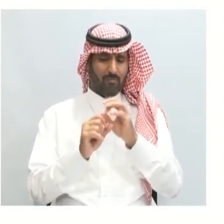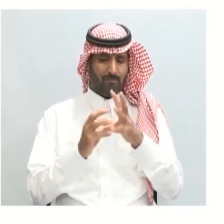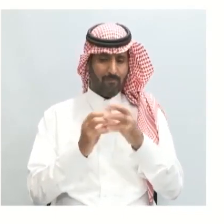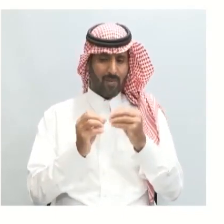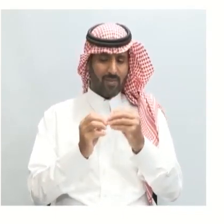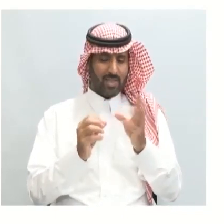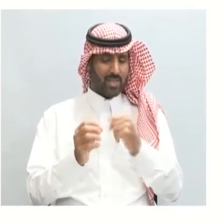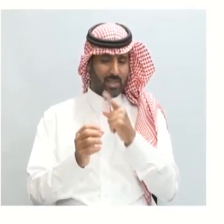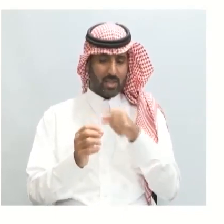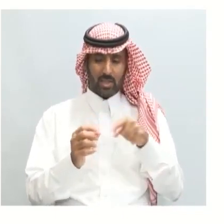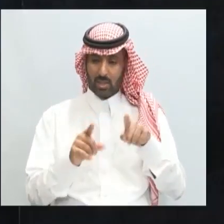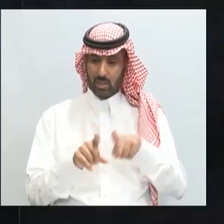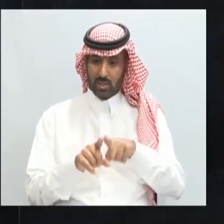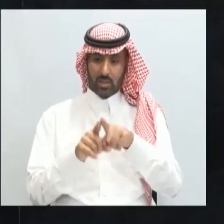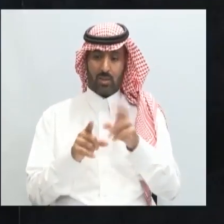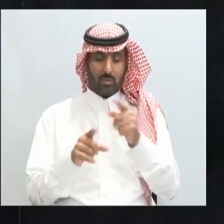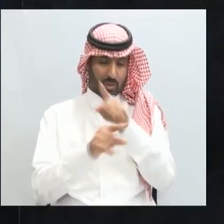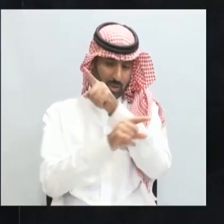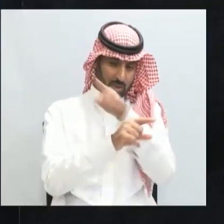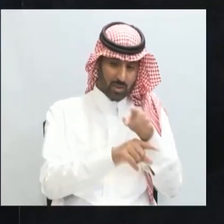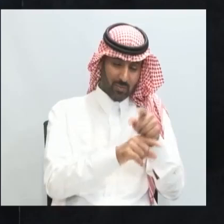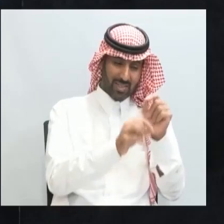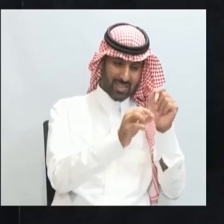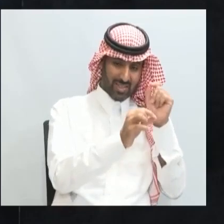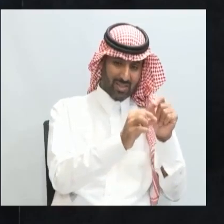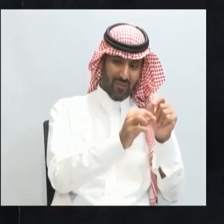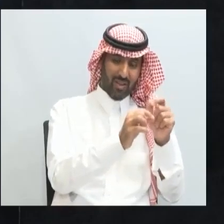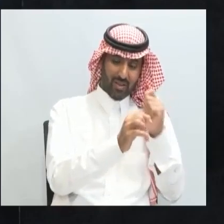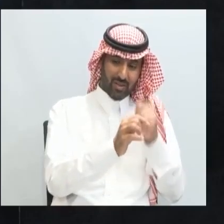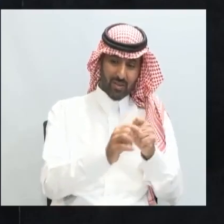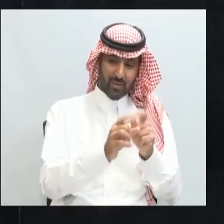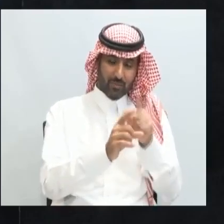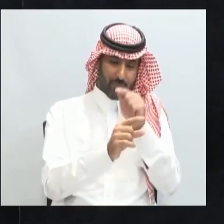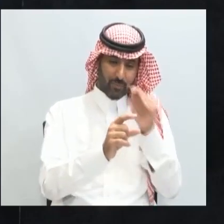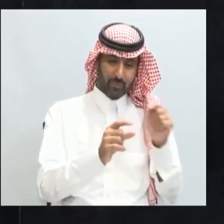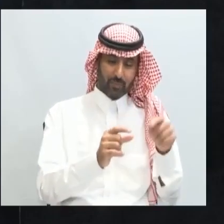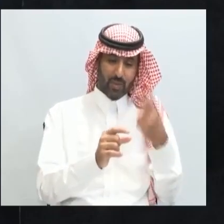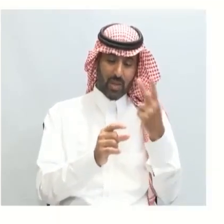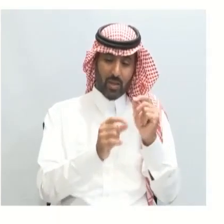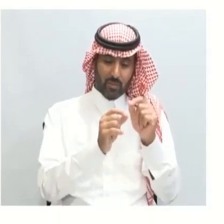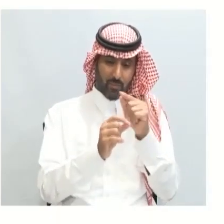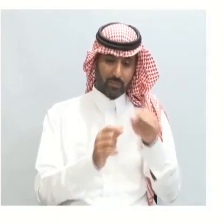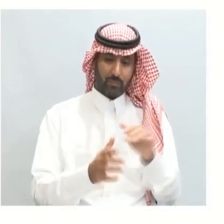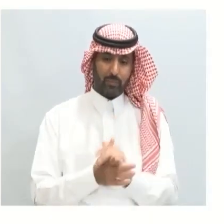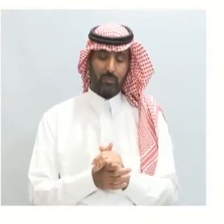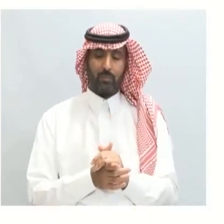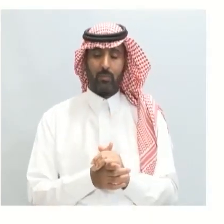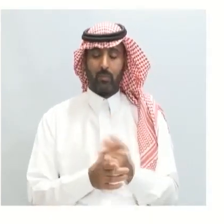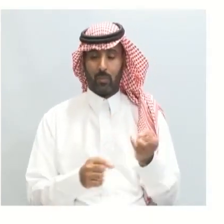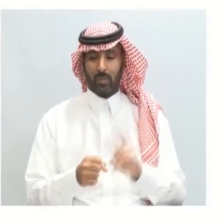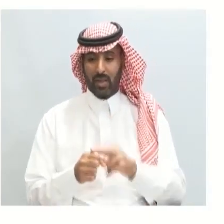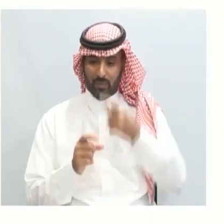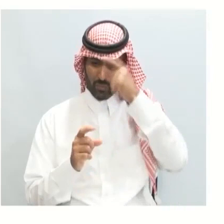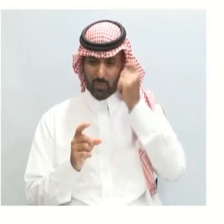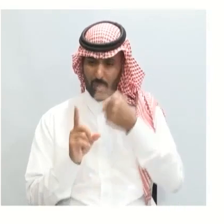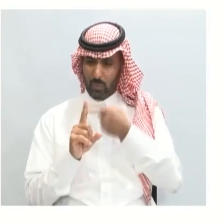في الرسم البياني الاول لم تمر بنقطه الاصل بالنسبه للرسم البيان الثاني مرت بنقطه الاصل وايضا مضاعفه درجه